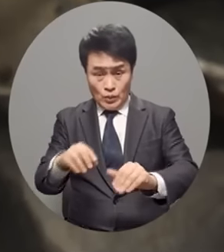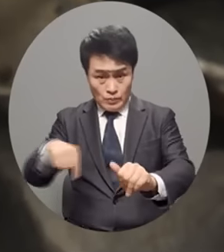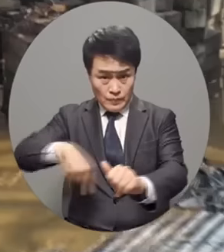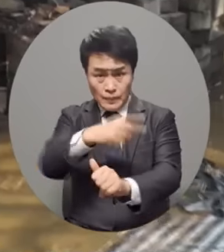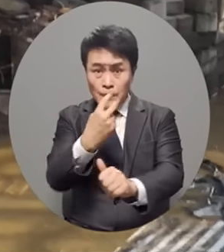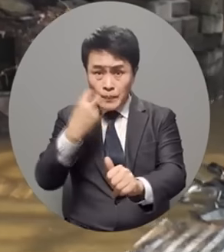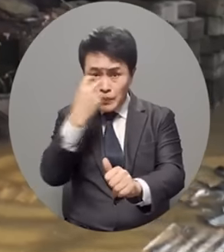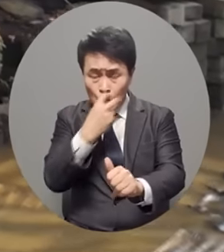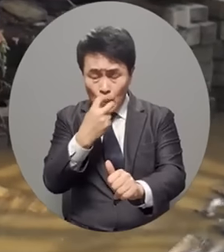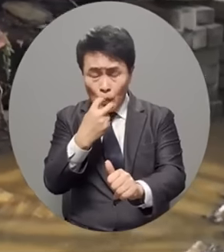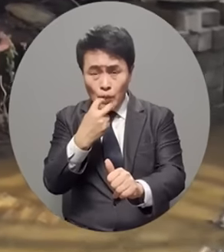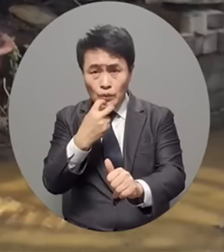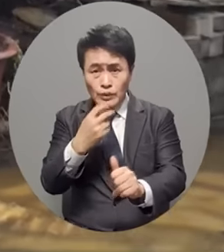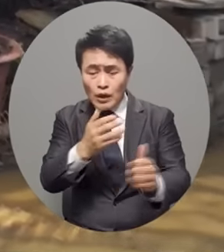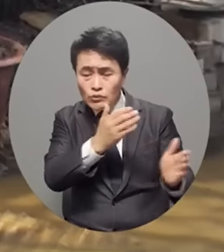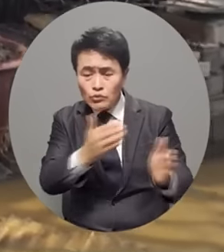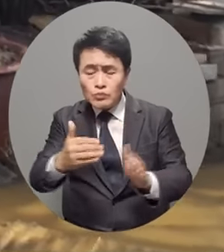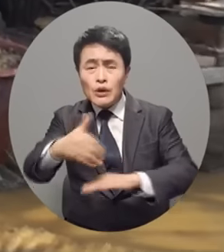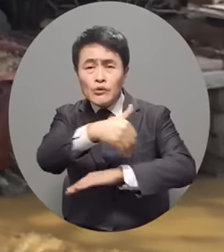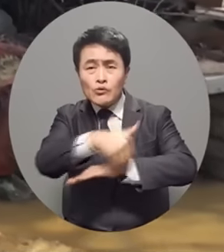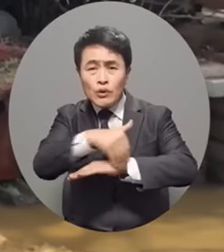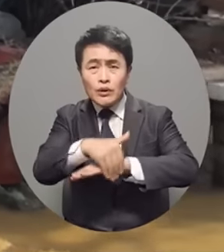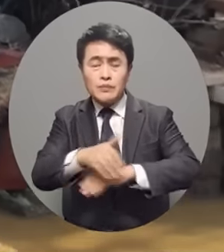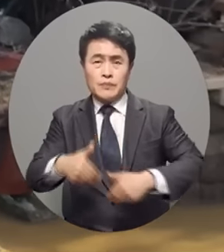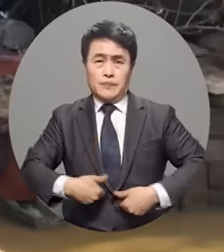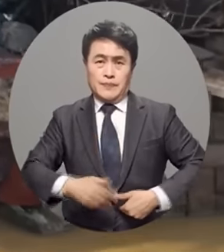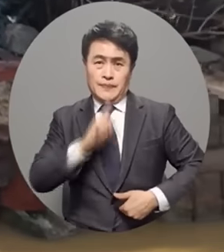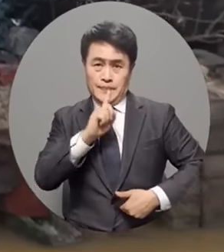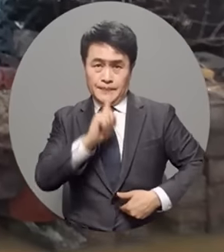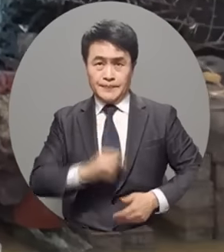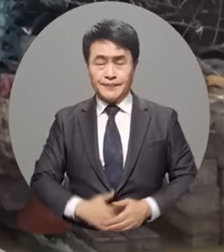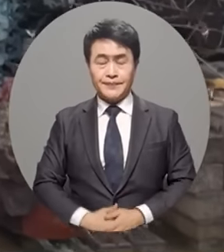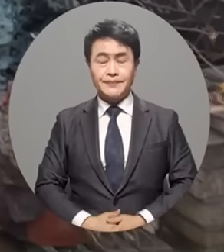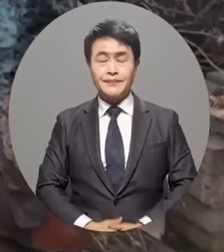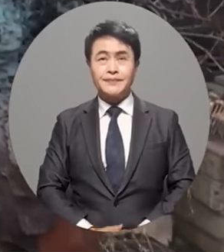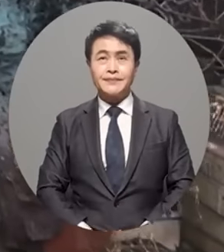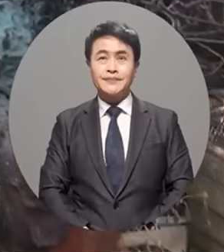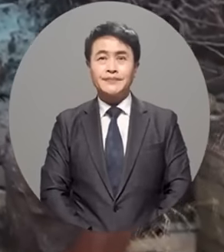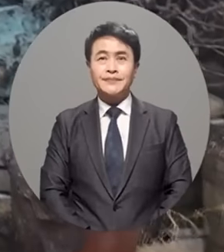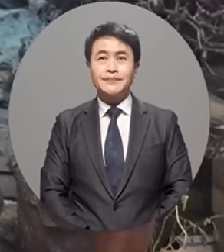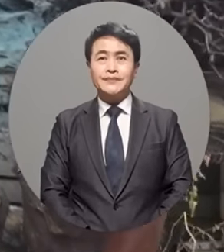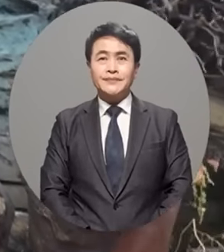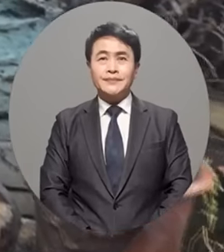실태조사와 대책 마련이 필요하다는 지적이 나옵니다. MBC 뉴스 전재웅입니다.